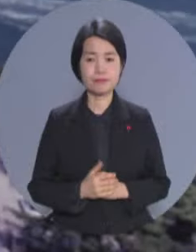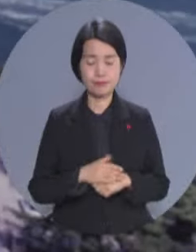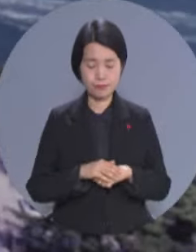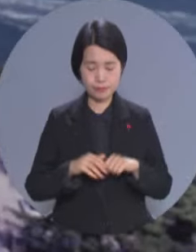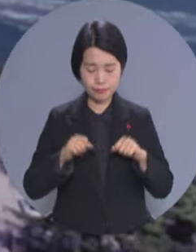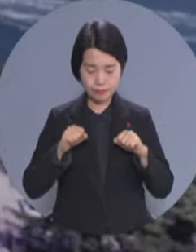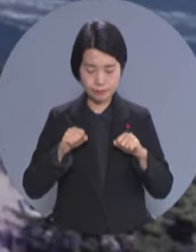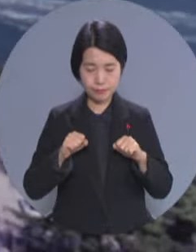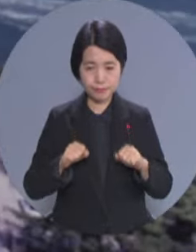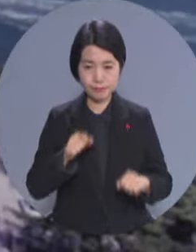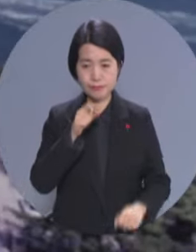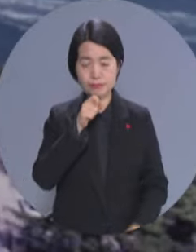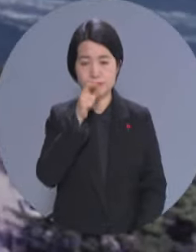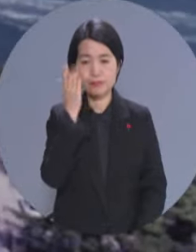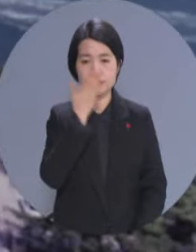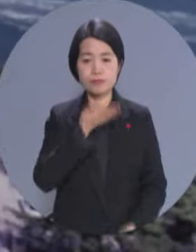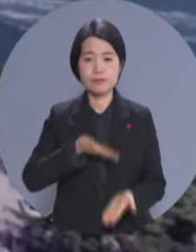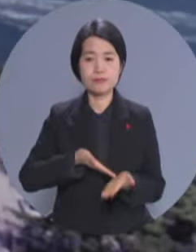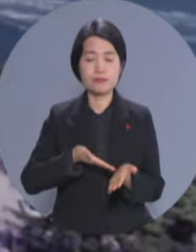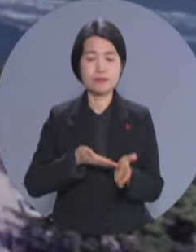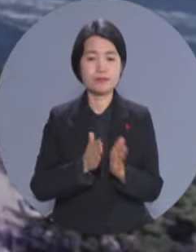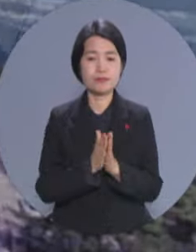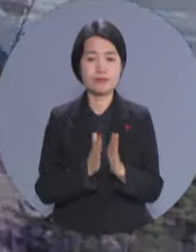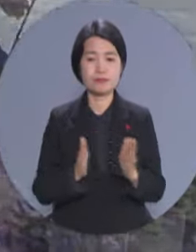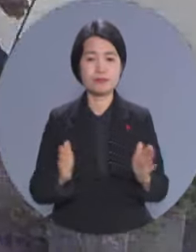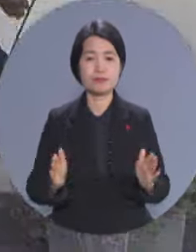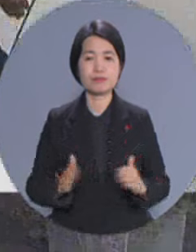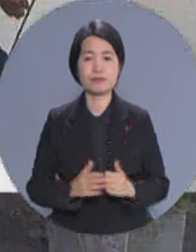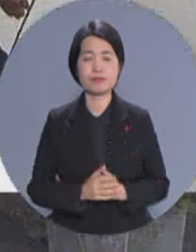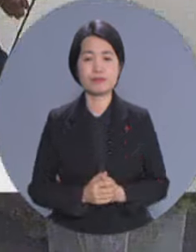여러분 안녕하십니까? 여수 MBC 뉴스데스크입니다.